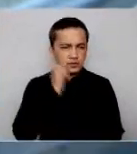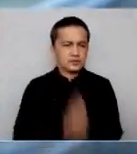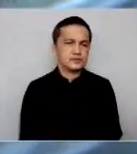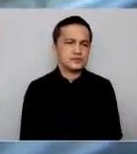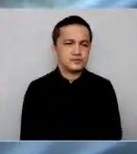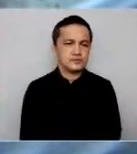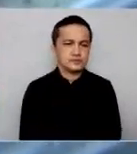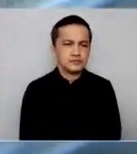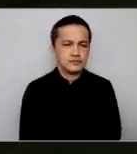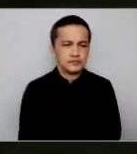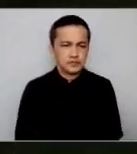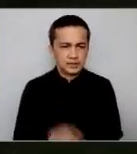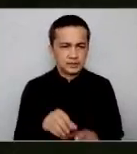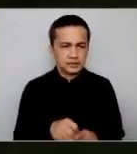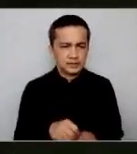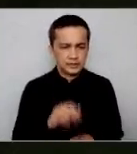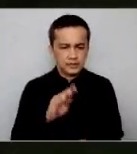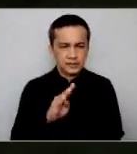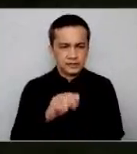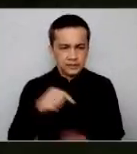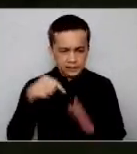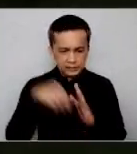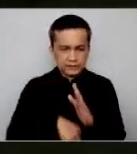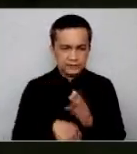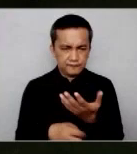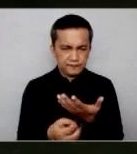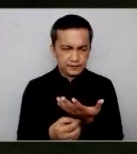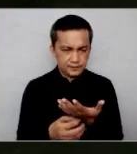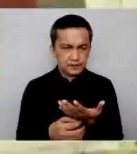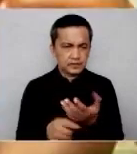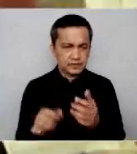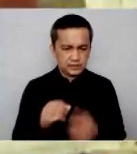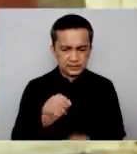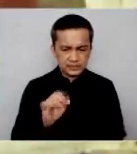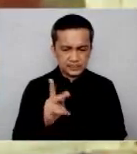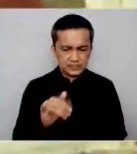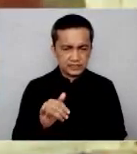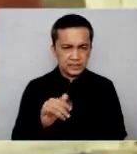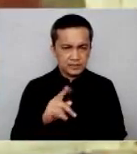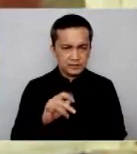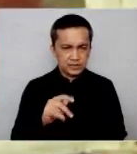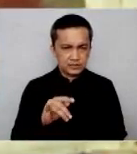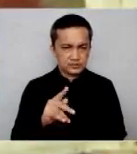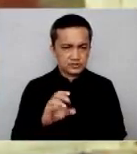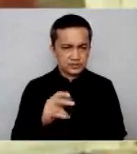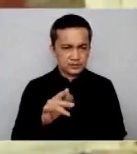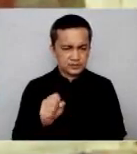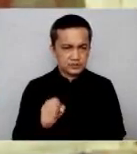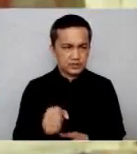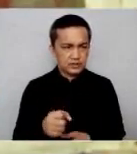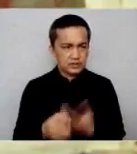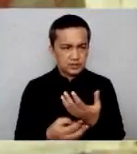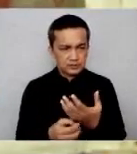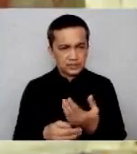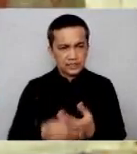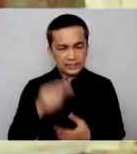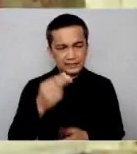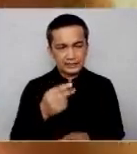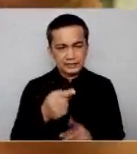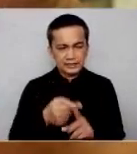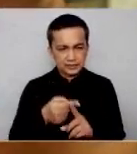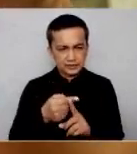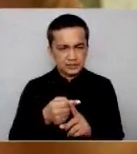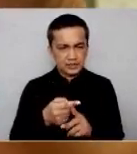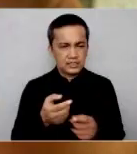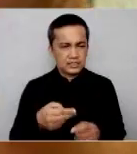rin dito ang deep fried foods, lalo na kung starchy yan tulad ng mga potato chips. Niluluto po kasi yan sa matataas na temperatura, kaya mataas din ang tsansa